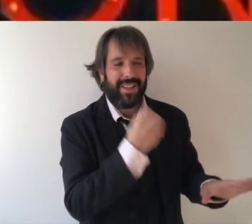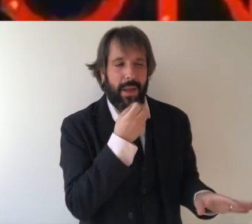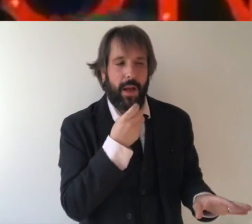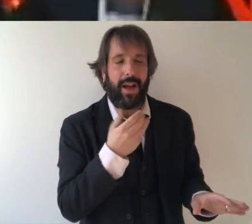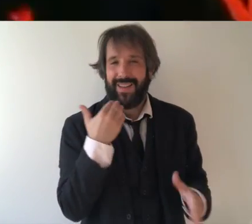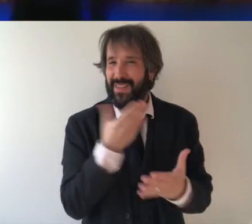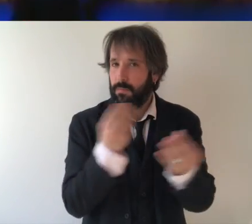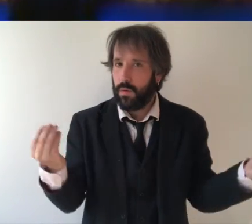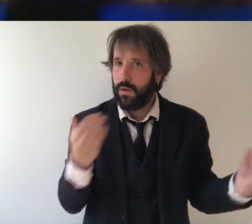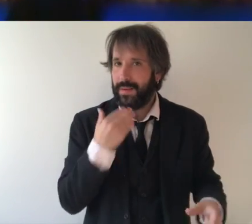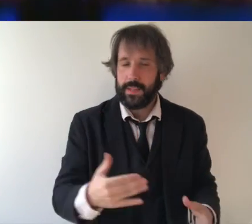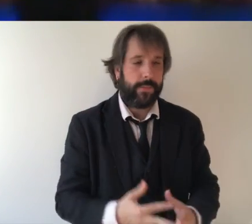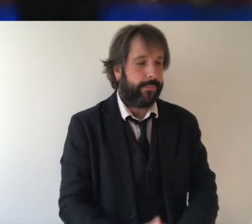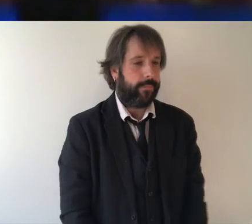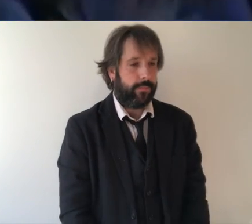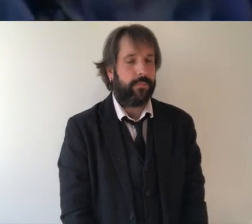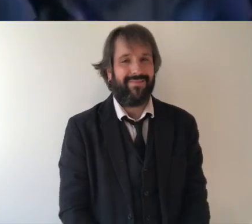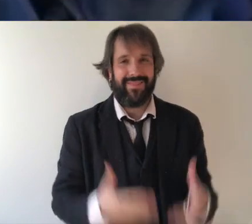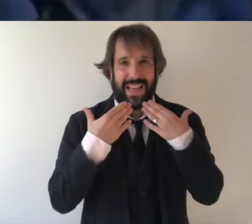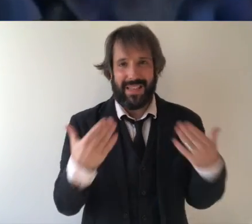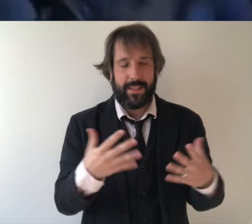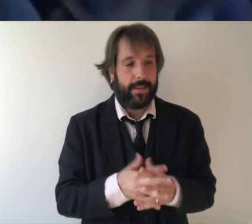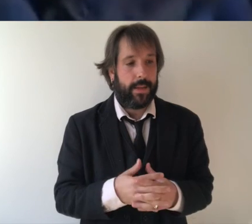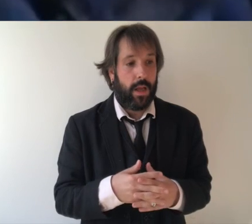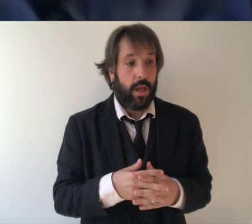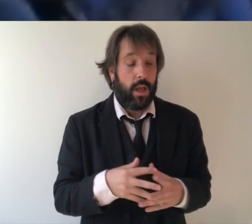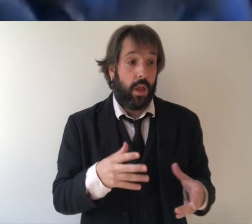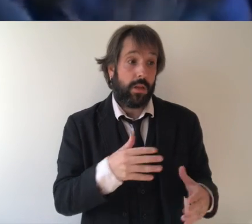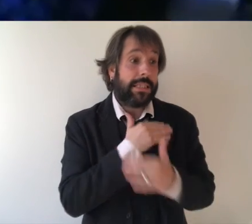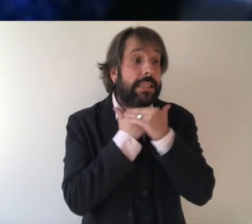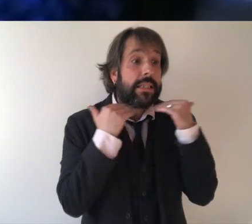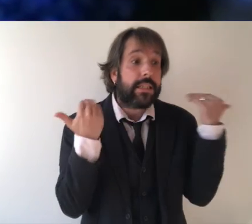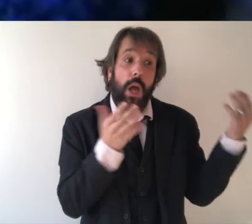beaucoup. Merci. Merci.